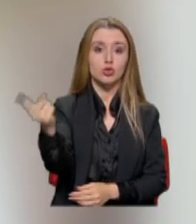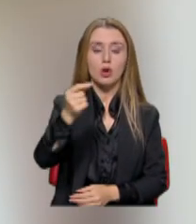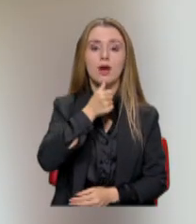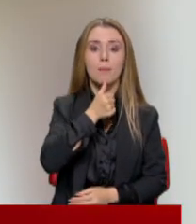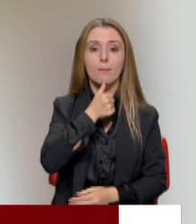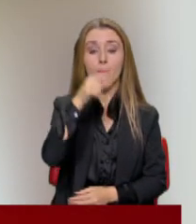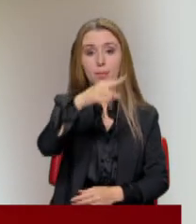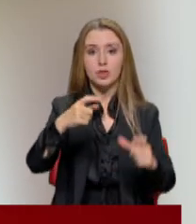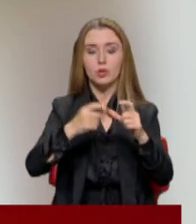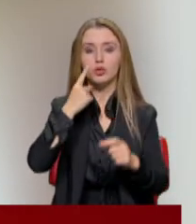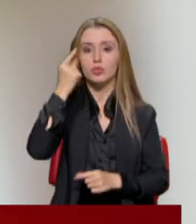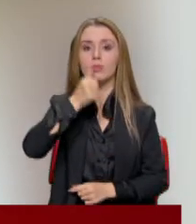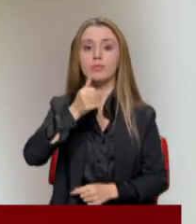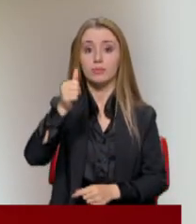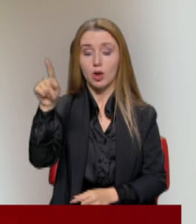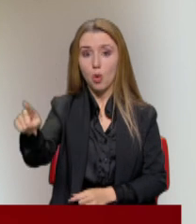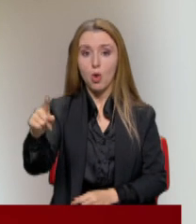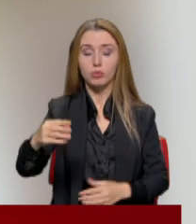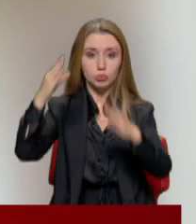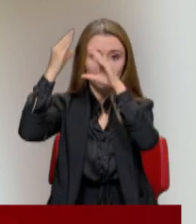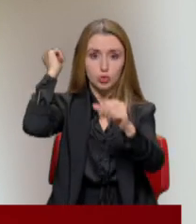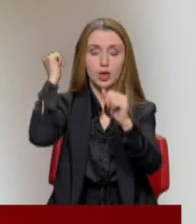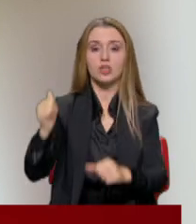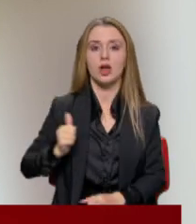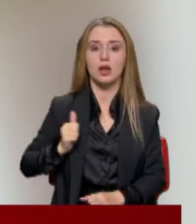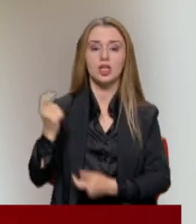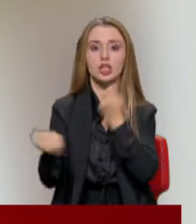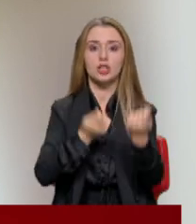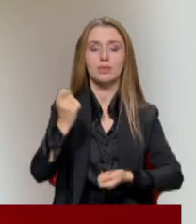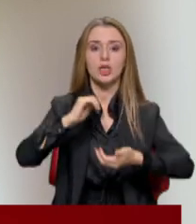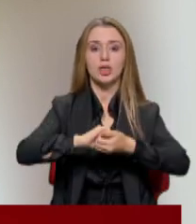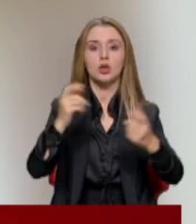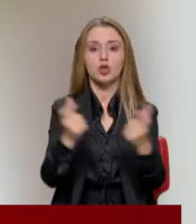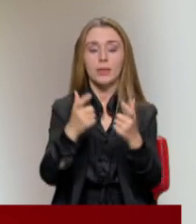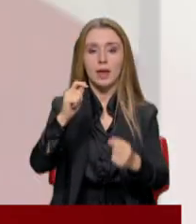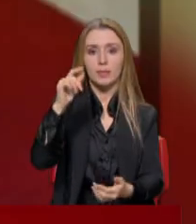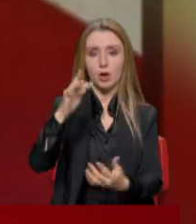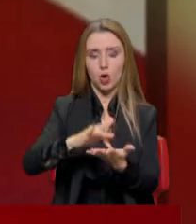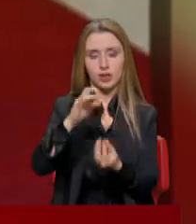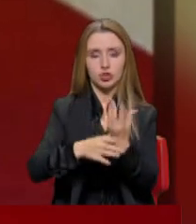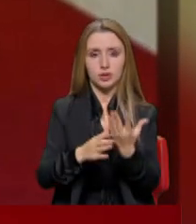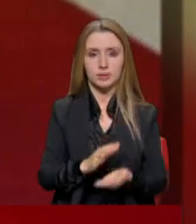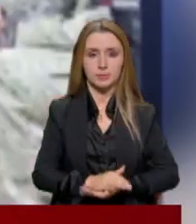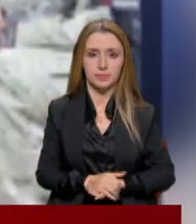babasının Somali cumhurbaşkanının Türk büyükelçi ve askerlerle işbirliği toplantısı yaptığı ortaya